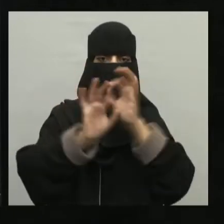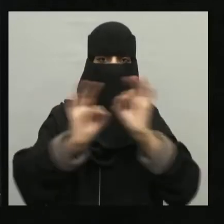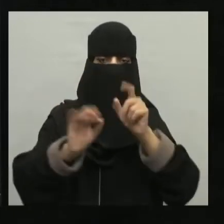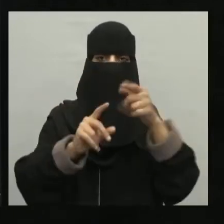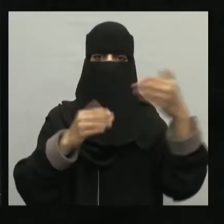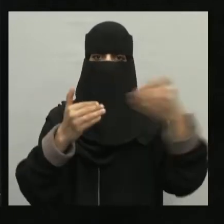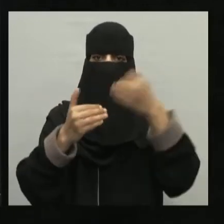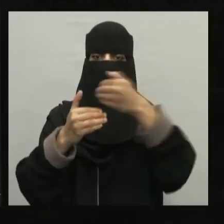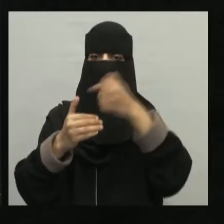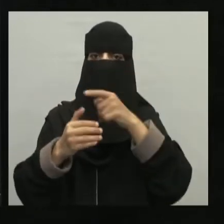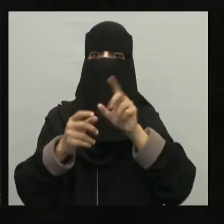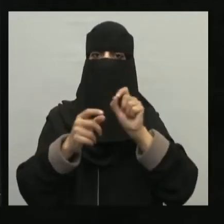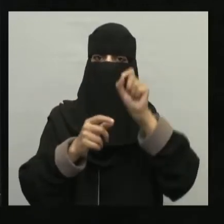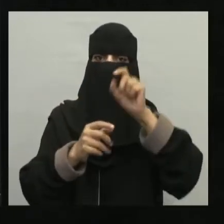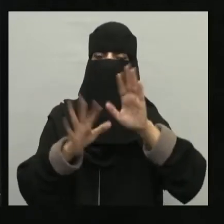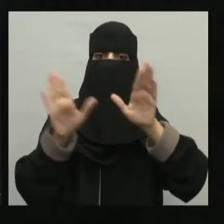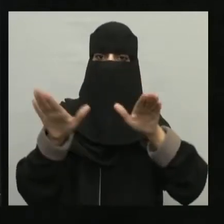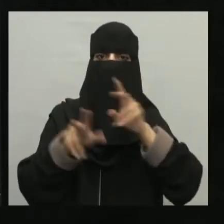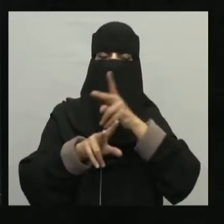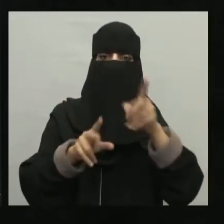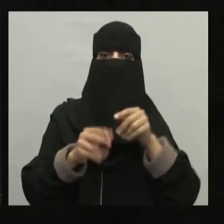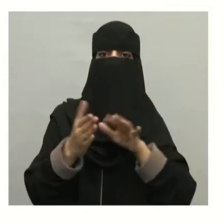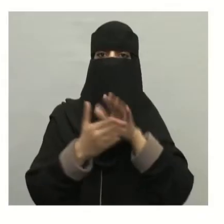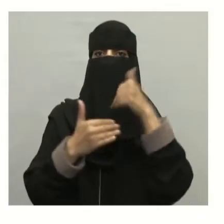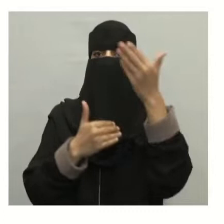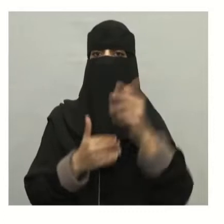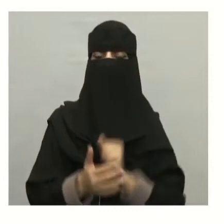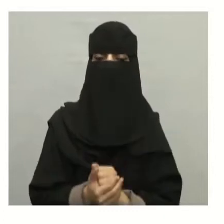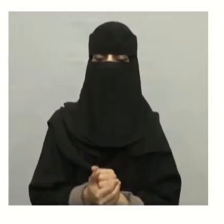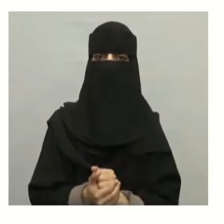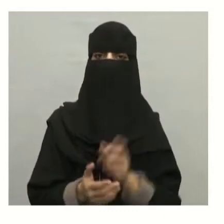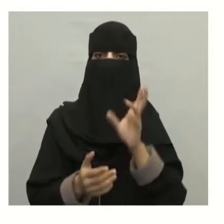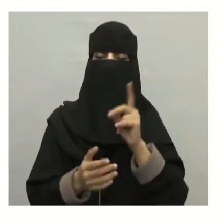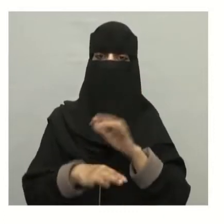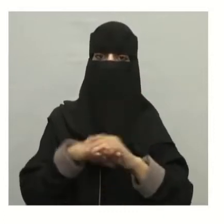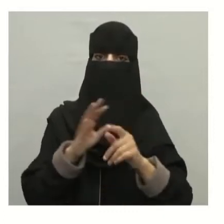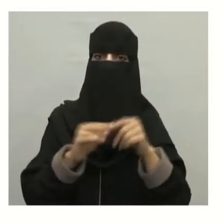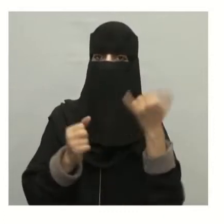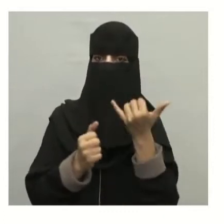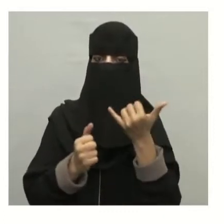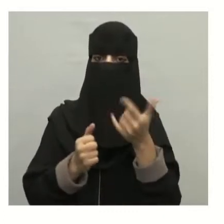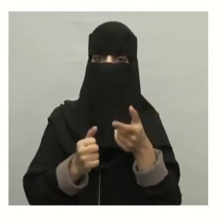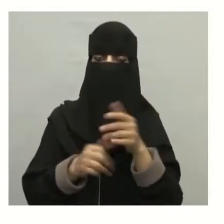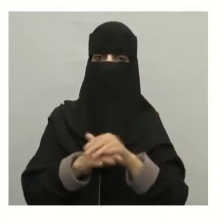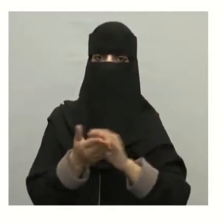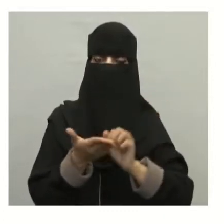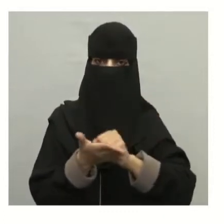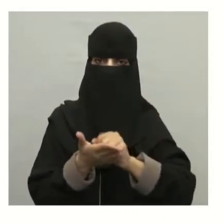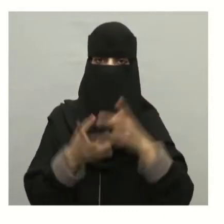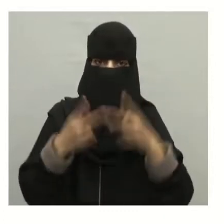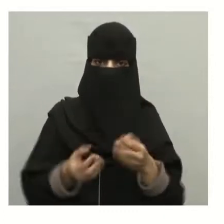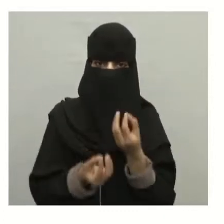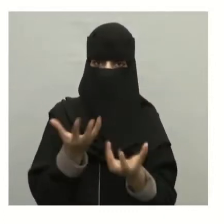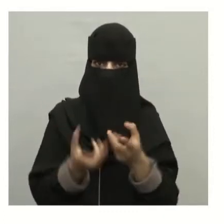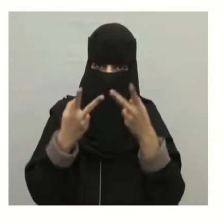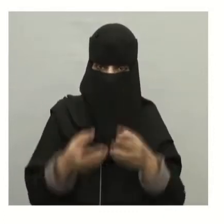أمنع دخول الحشرات وحتى تتصاعد الأبخرة إلى الخارج. اليدين من المهم جيداً غسلها قبل إعداد